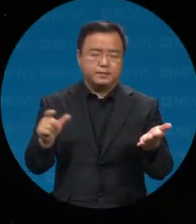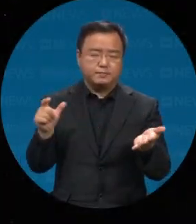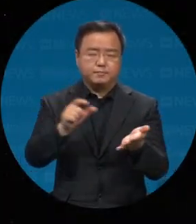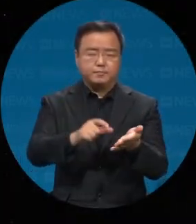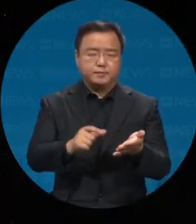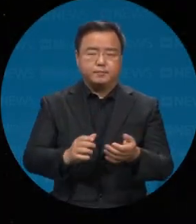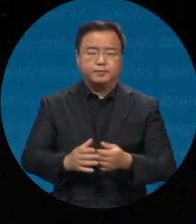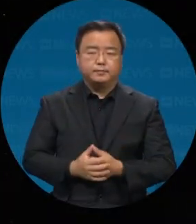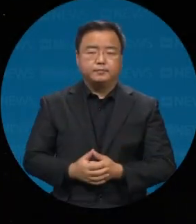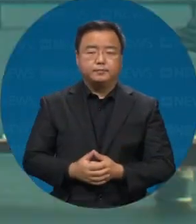성 아닙니다